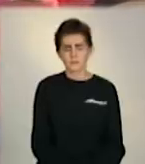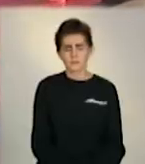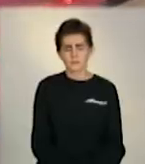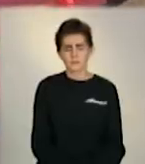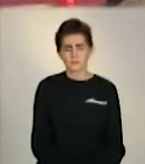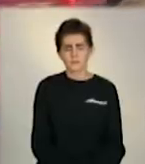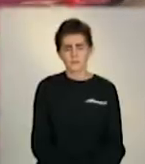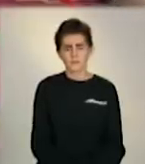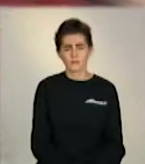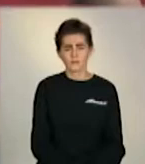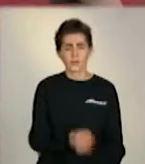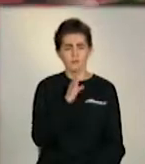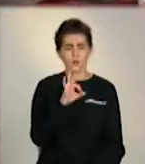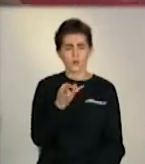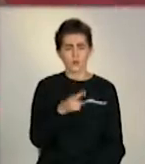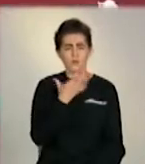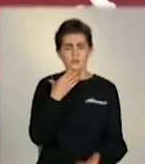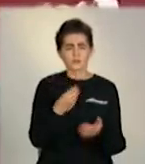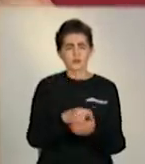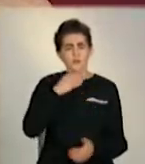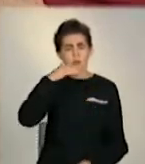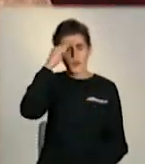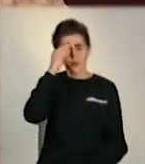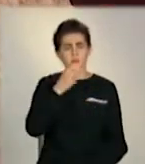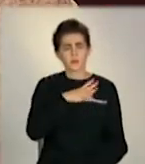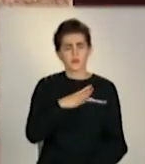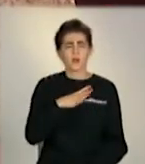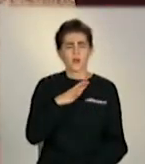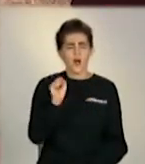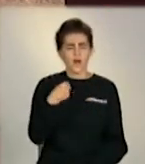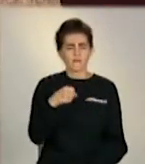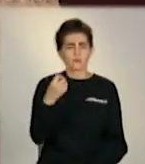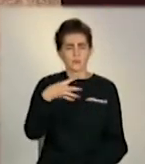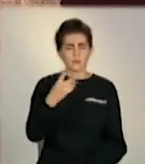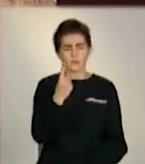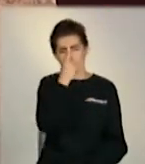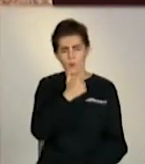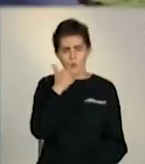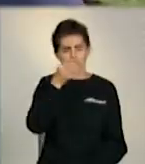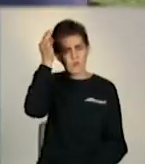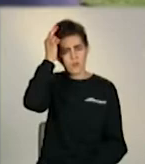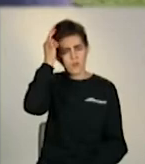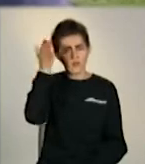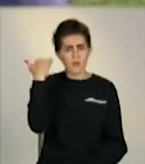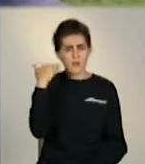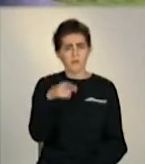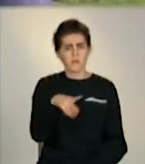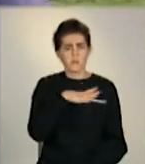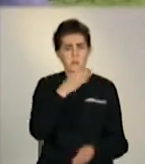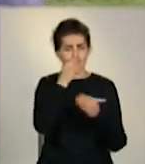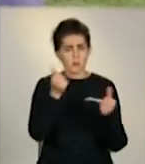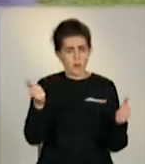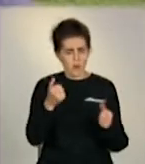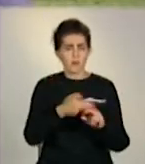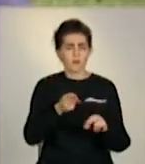Вогонь! Пані Ольга останній раз бачила свого батька у серпні 41-го. Він один з тих, кого і досі вважають зниклим безвісти.